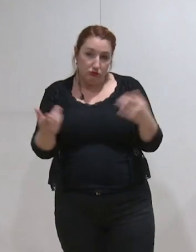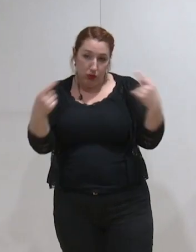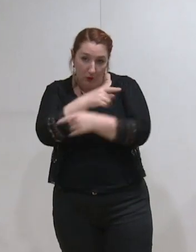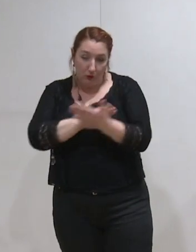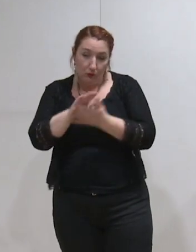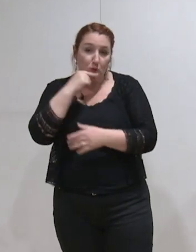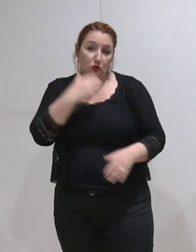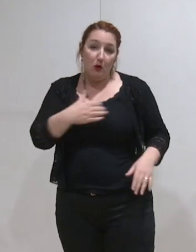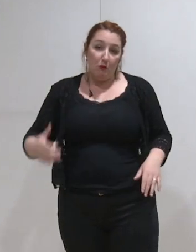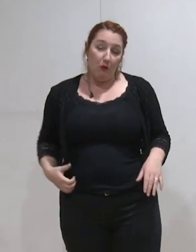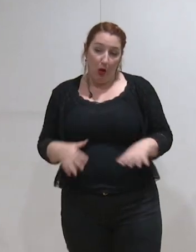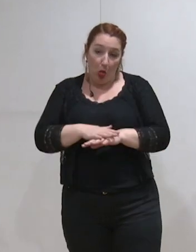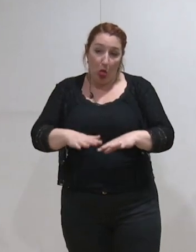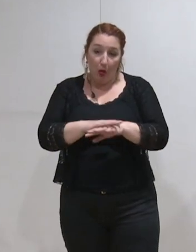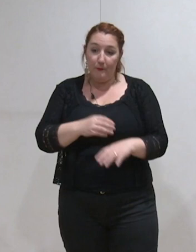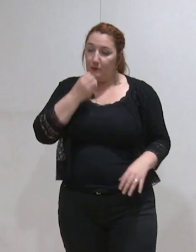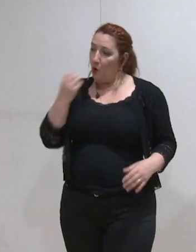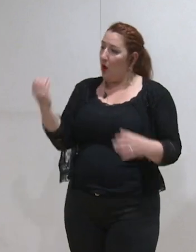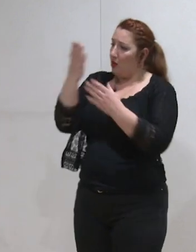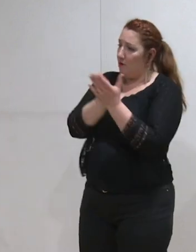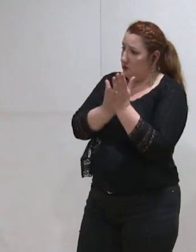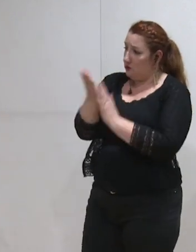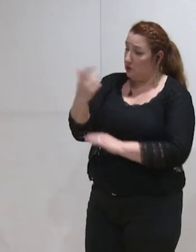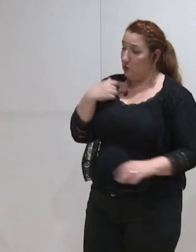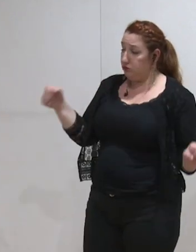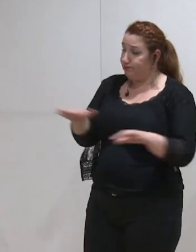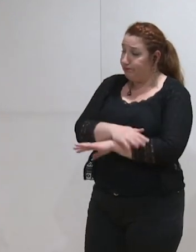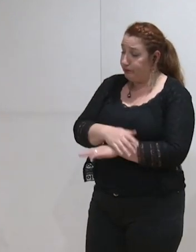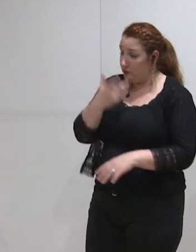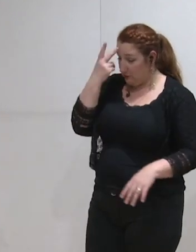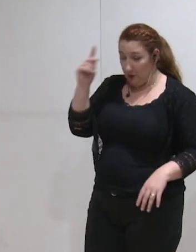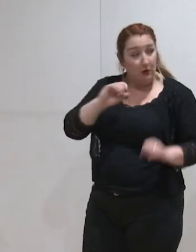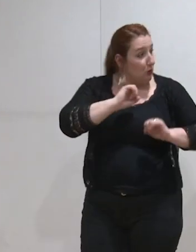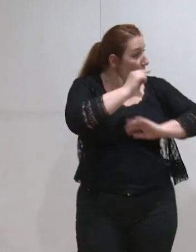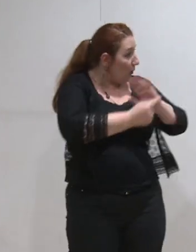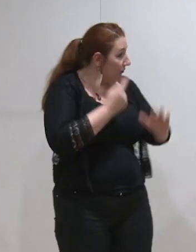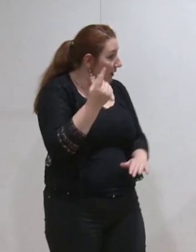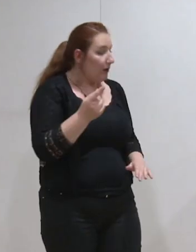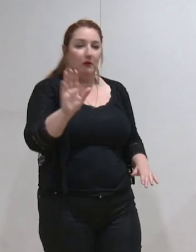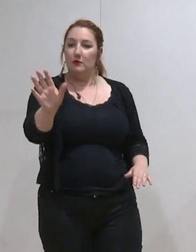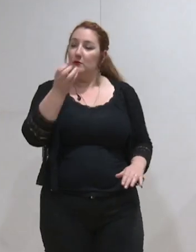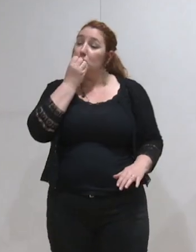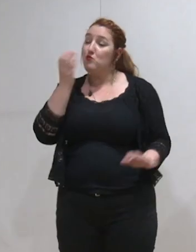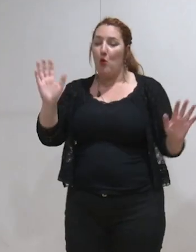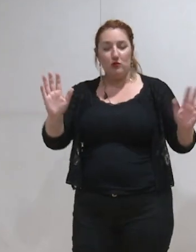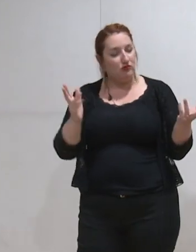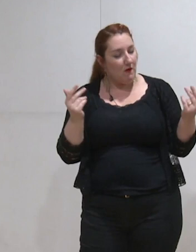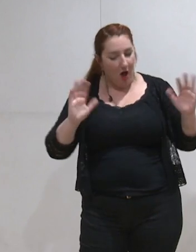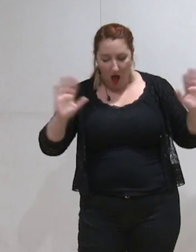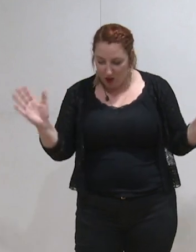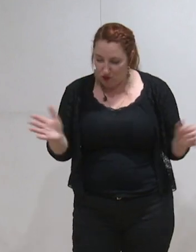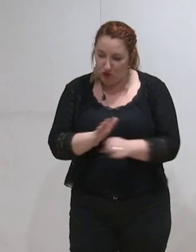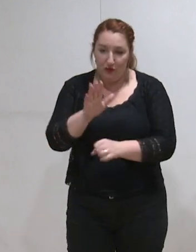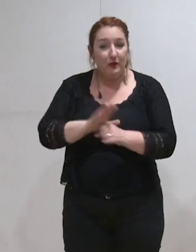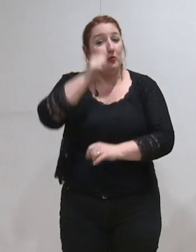bon je vois pas du tout le sens de cette intervention les conventions son fixé non c'est bon je crois que là